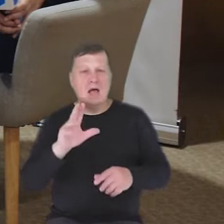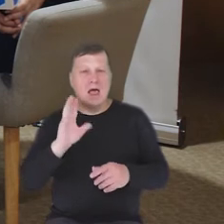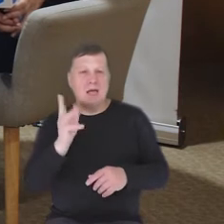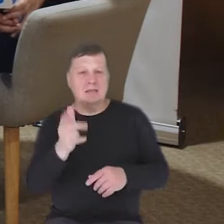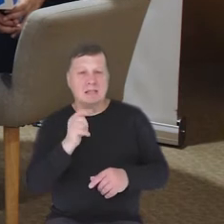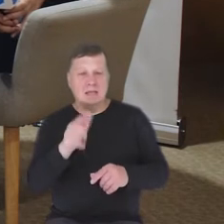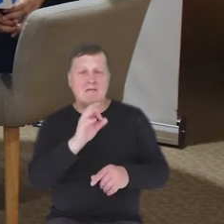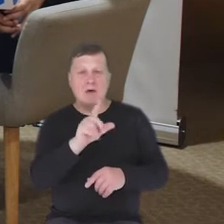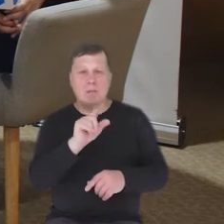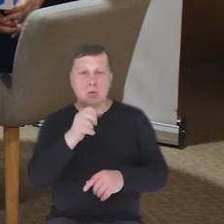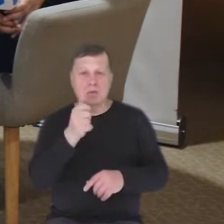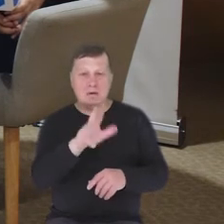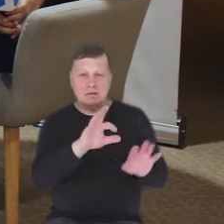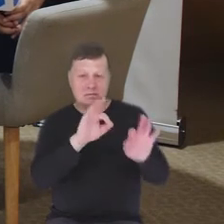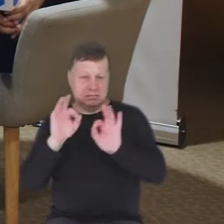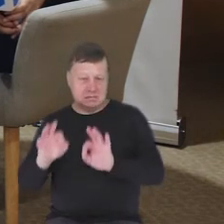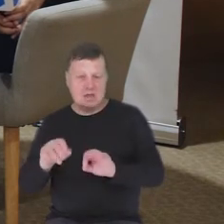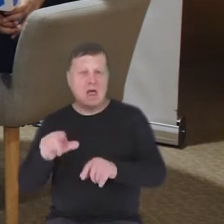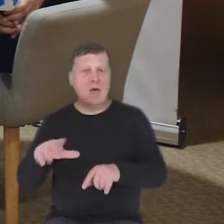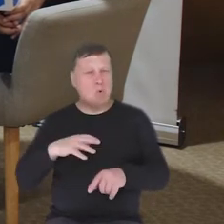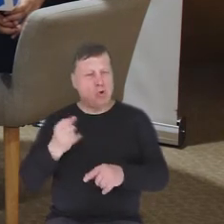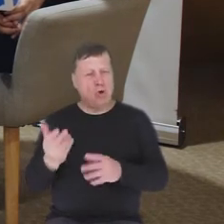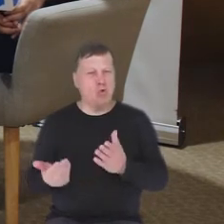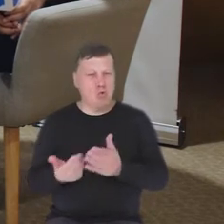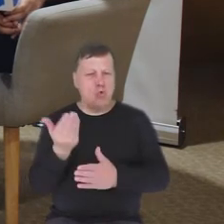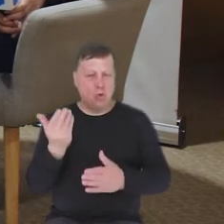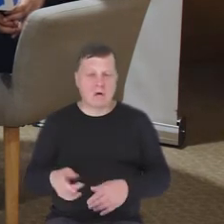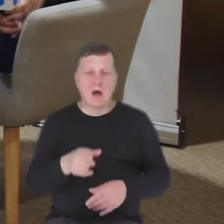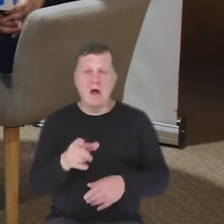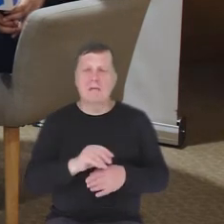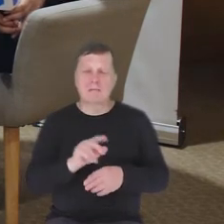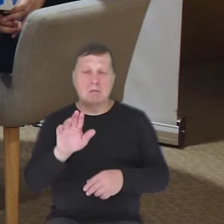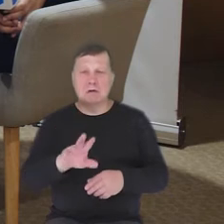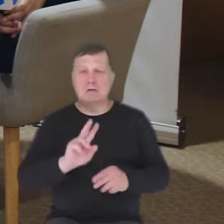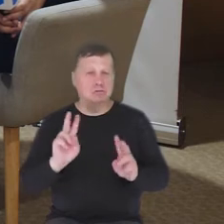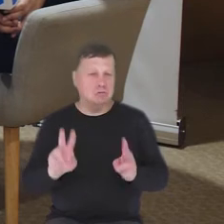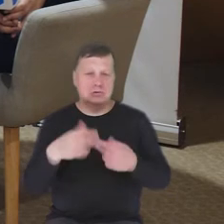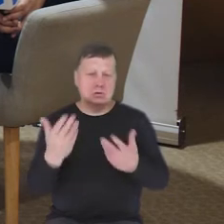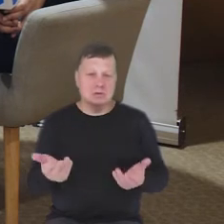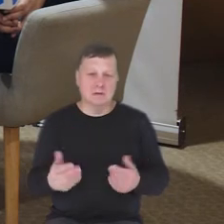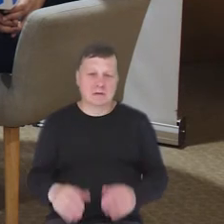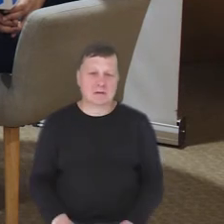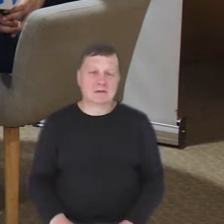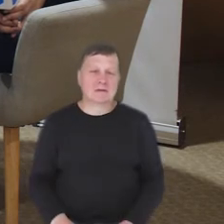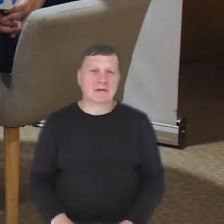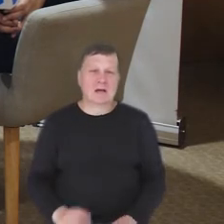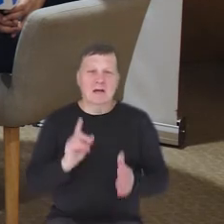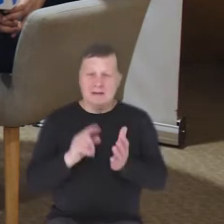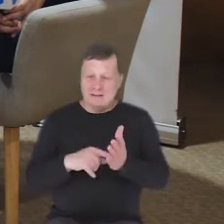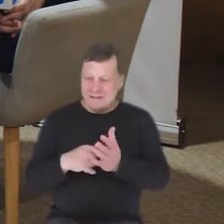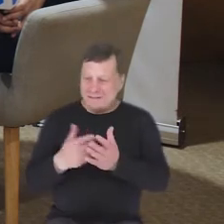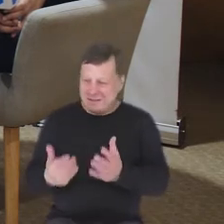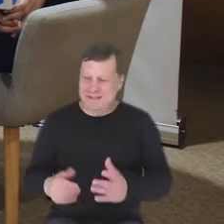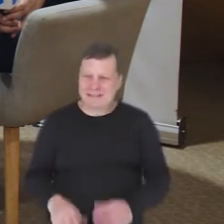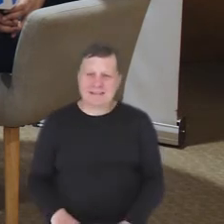nowsze, ale powiedz, skąd masz te materiały? A, no właśnie, już.